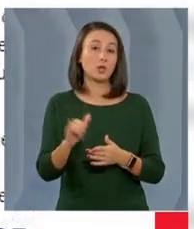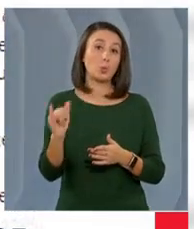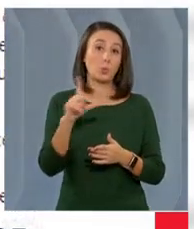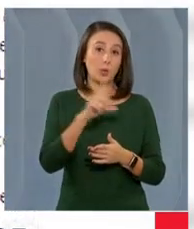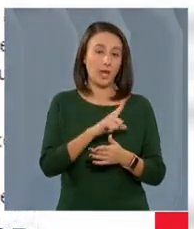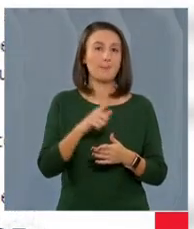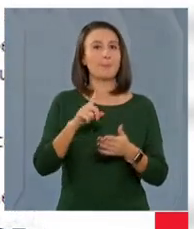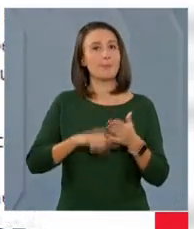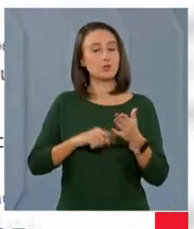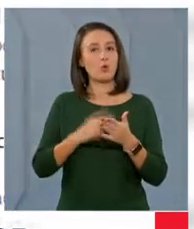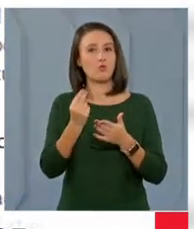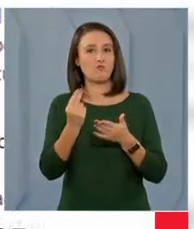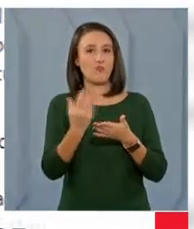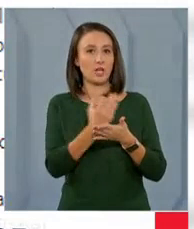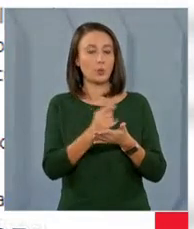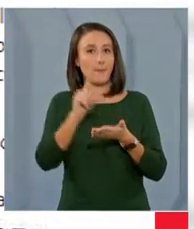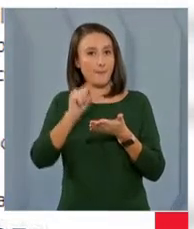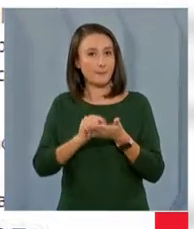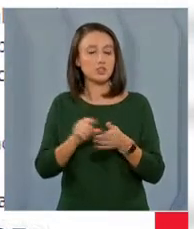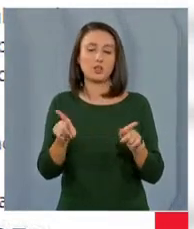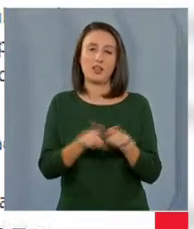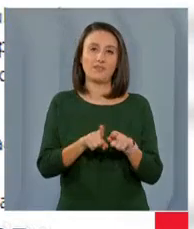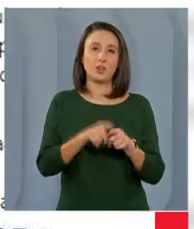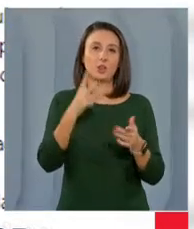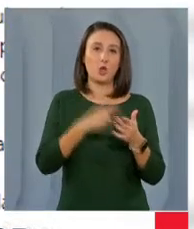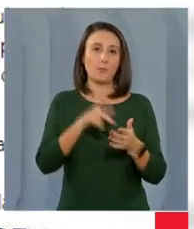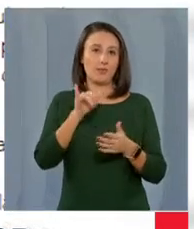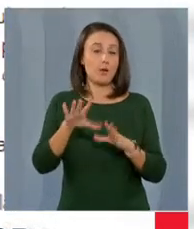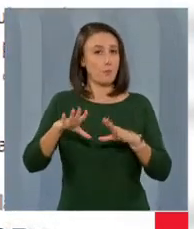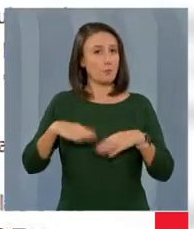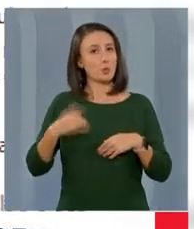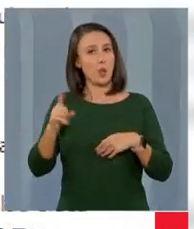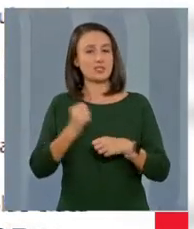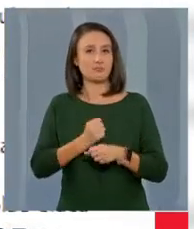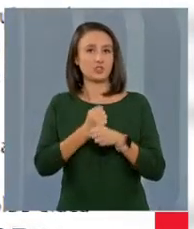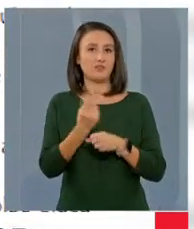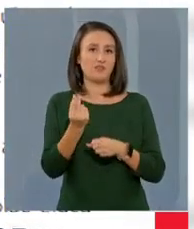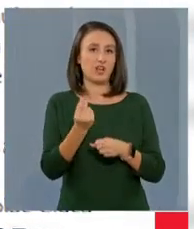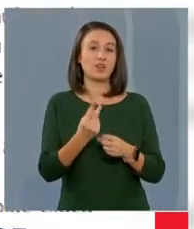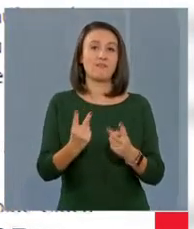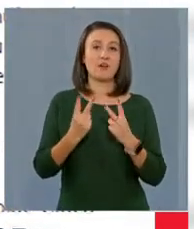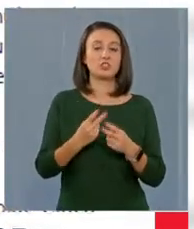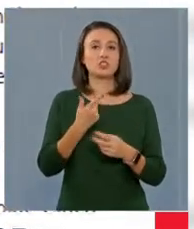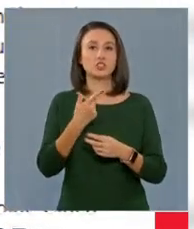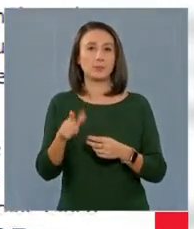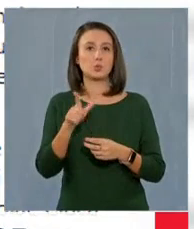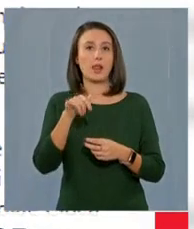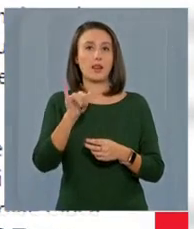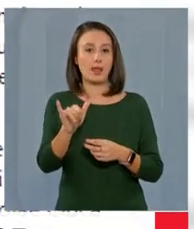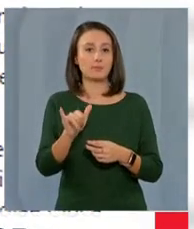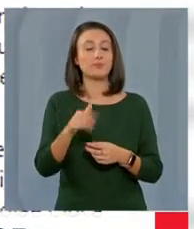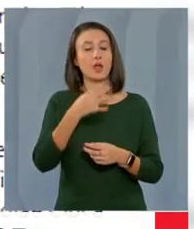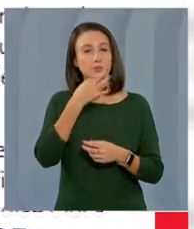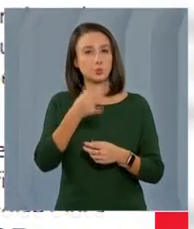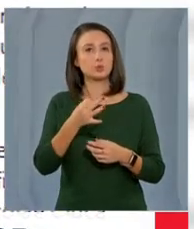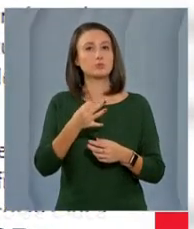iulie, pensionarii cu venituri mai mici sau egale cu 2000 de lei au primit un alt sprijin financiar în valoare de 700 de lei. A ținut